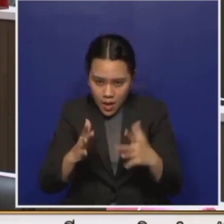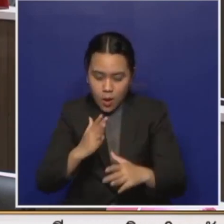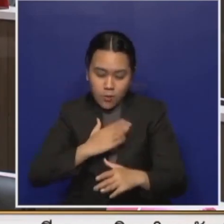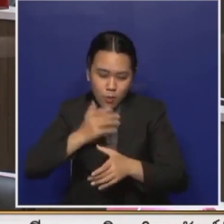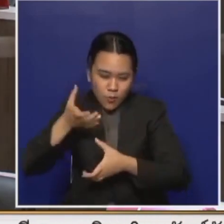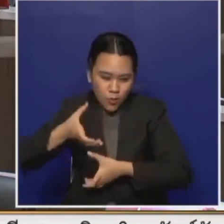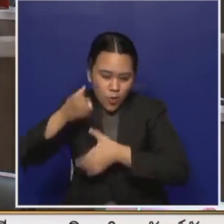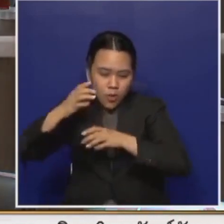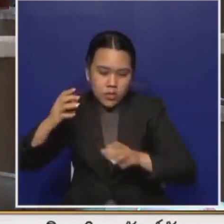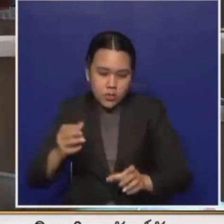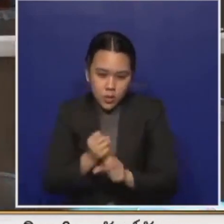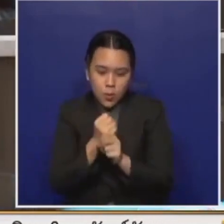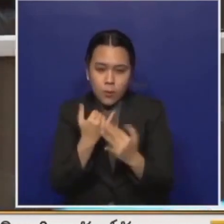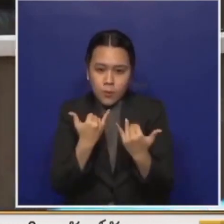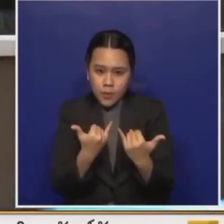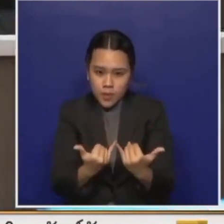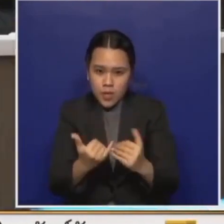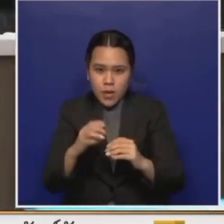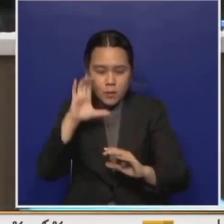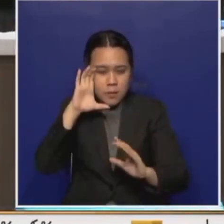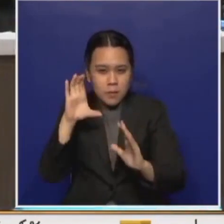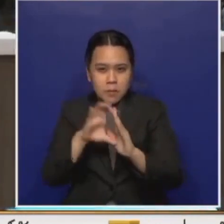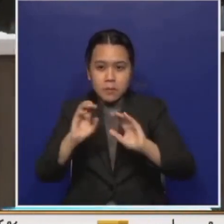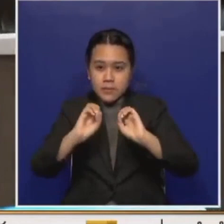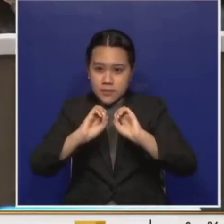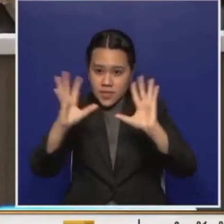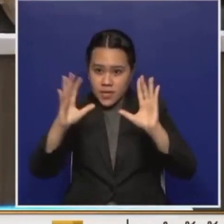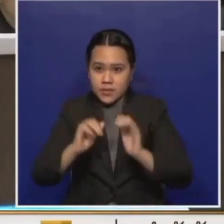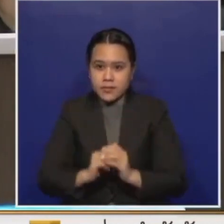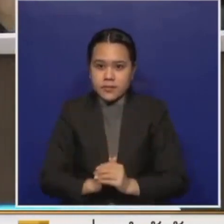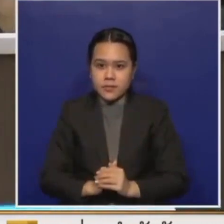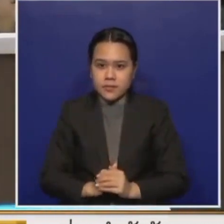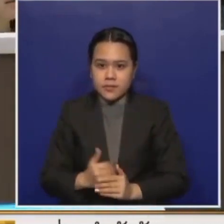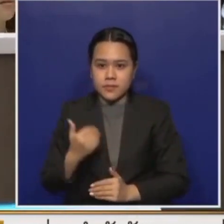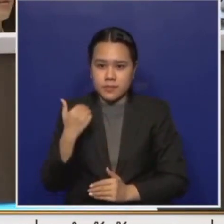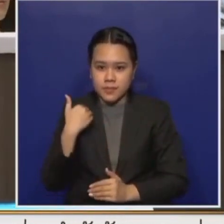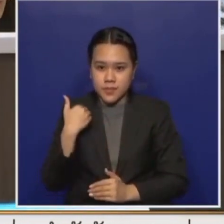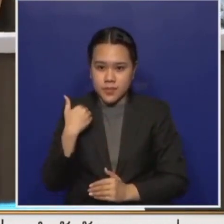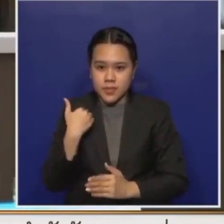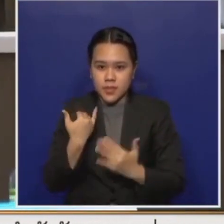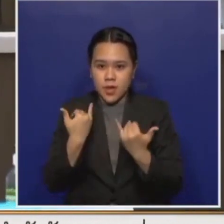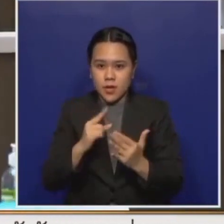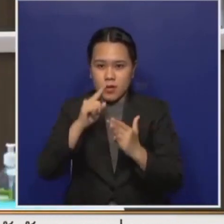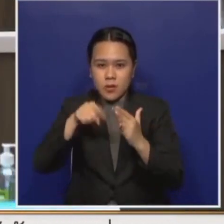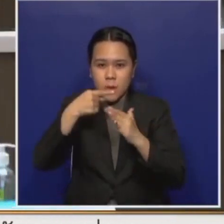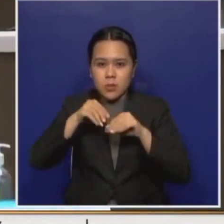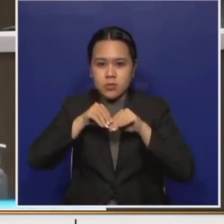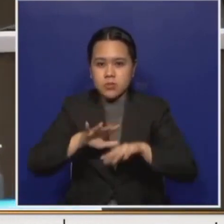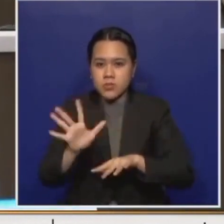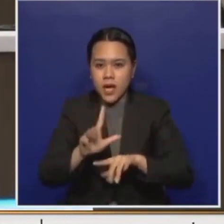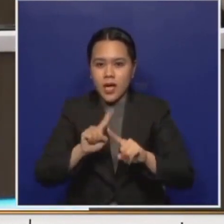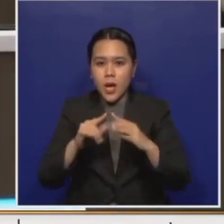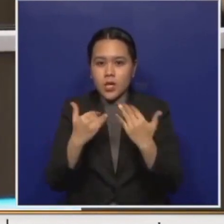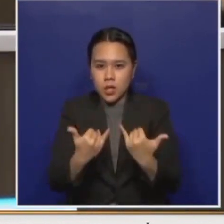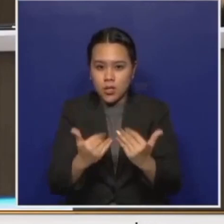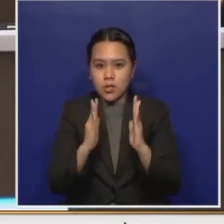scientificมีเหตุครับมัมเหตุไม่ใช่วามอย ๆ มัก็เกิดขึ้นสพาษแนพู